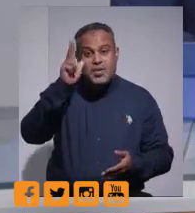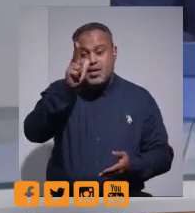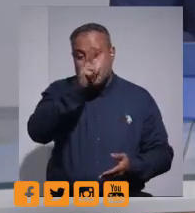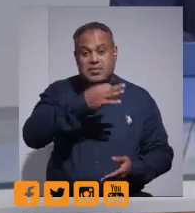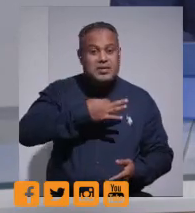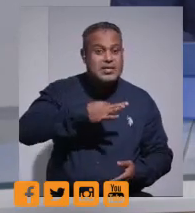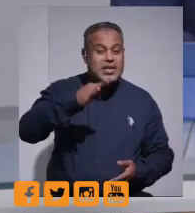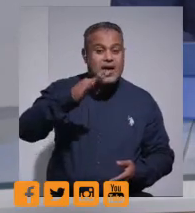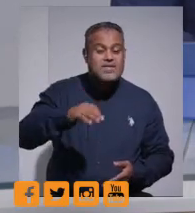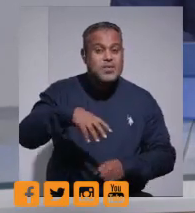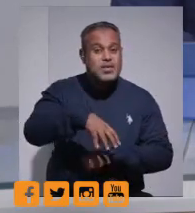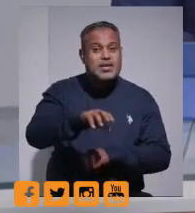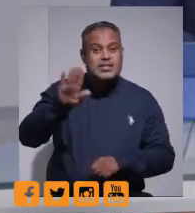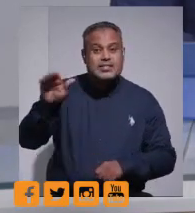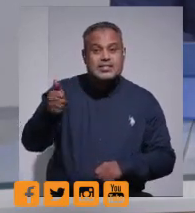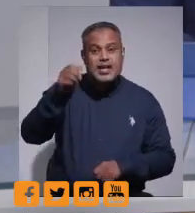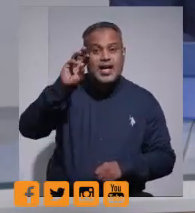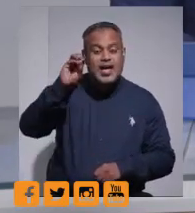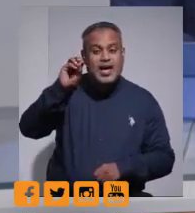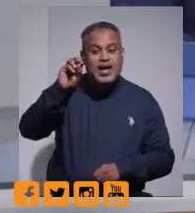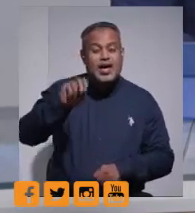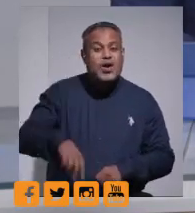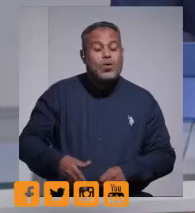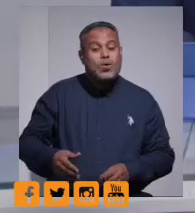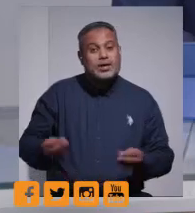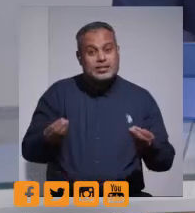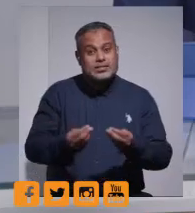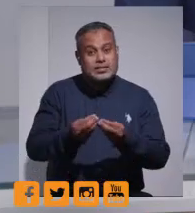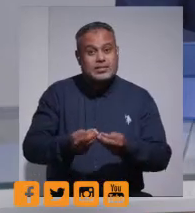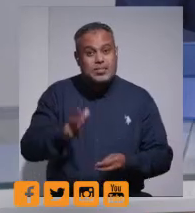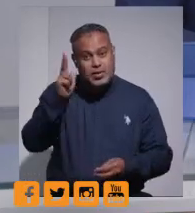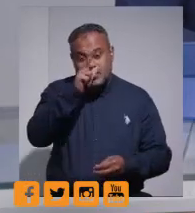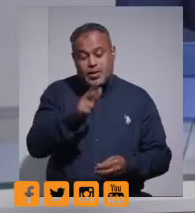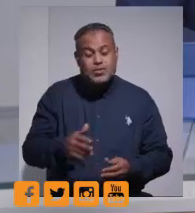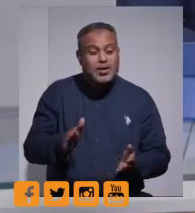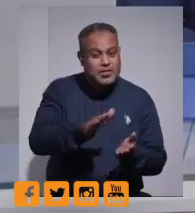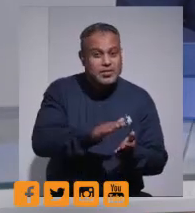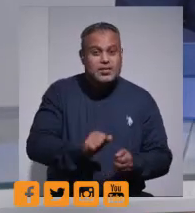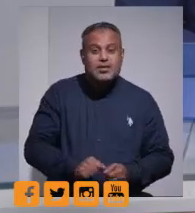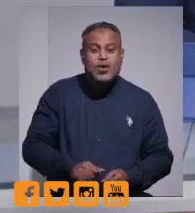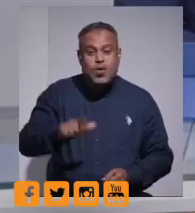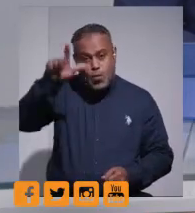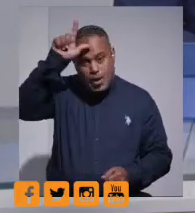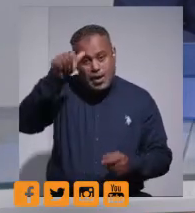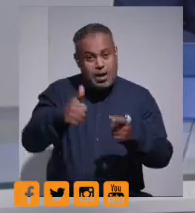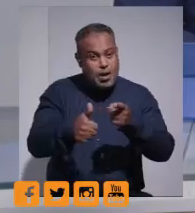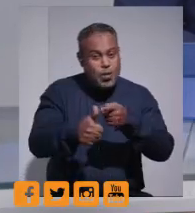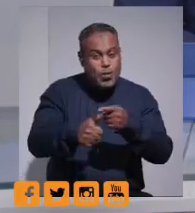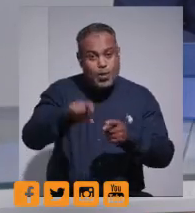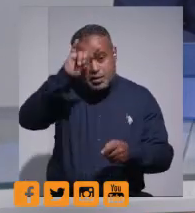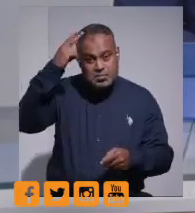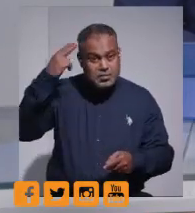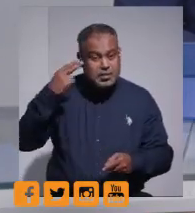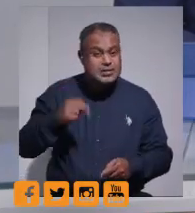ساه والاهتمام بجمع التراث الشعبي والحفاظ عليه من الاندثار وكيل اول حضرموت استمع لدى لقائه